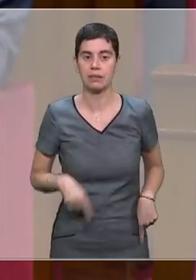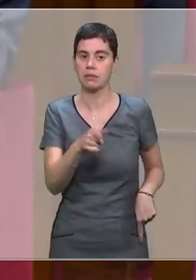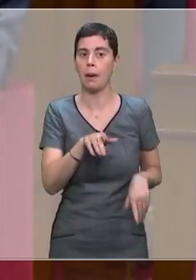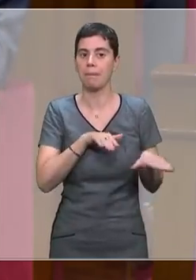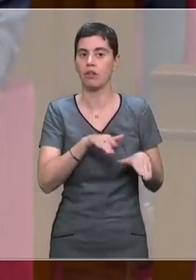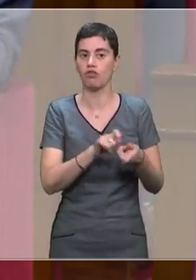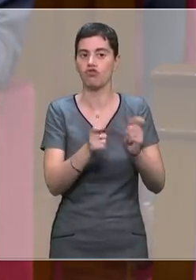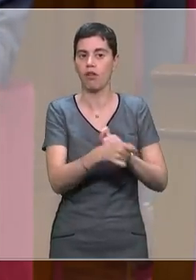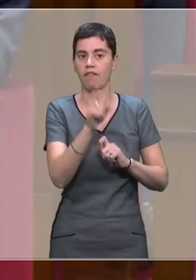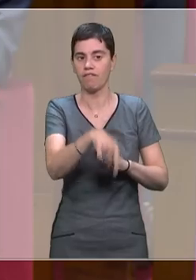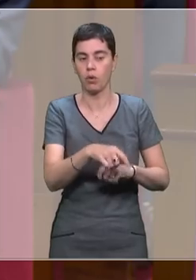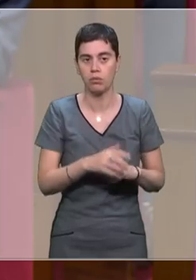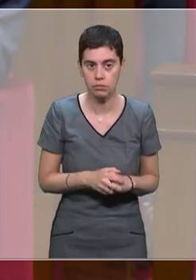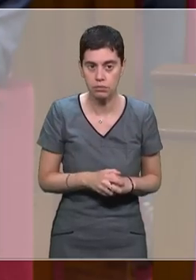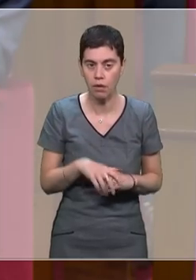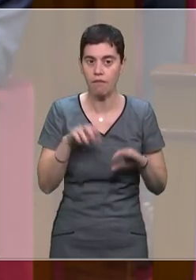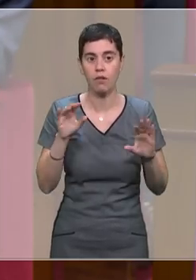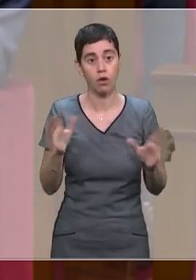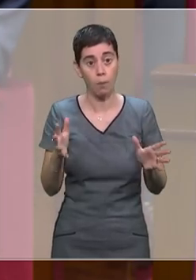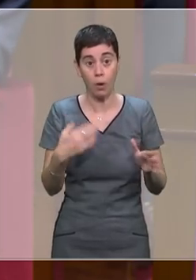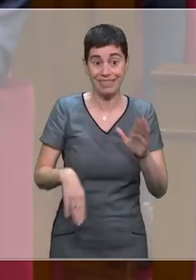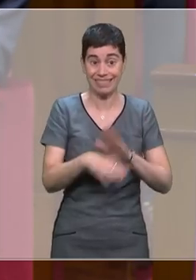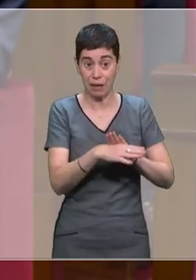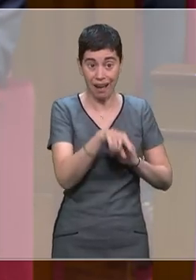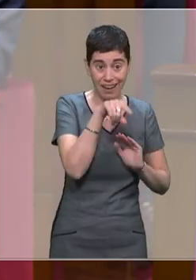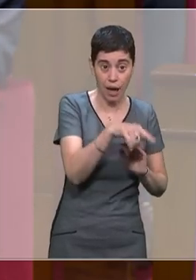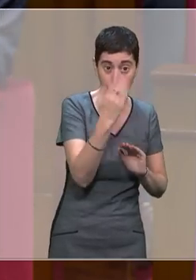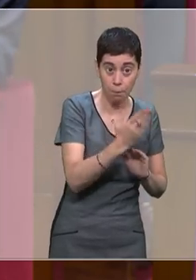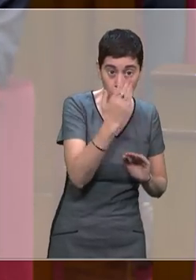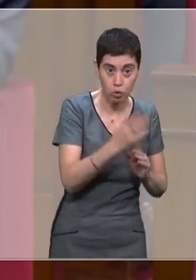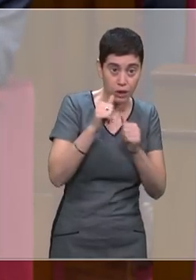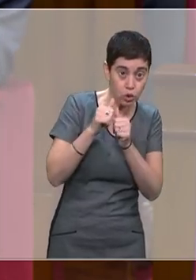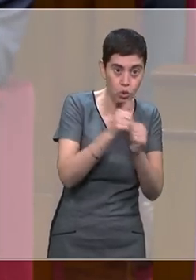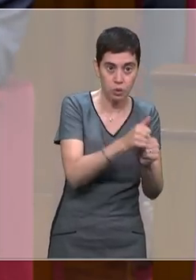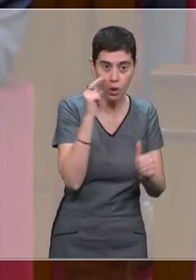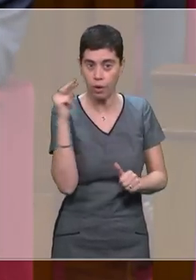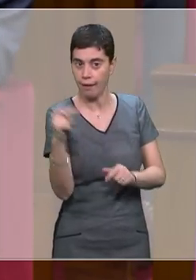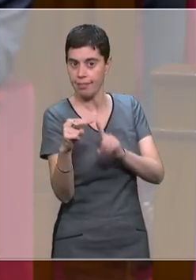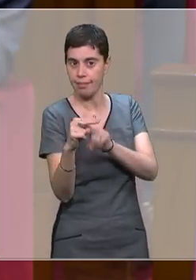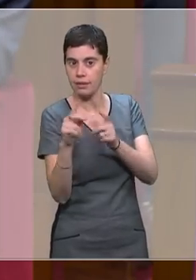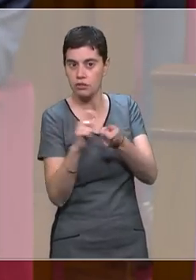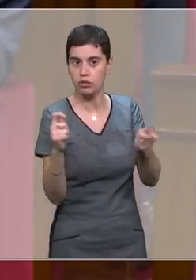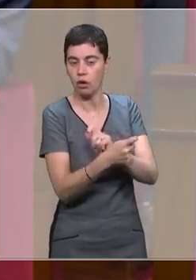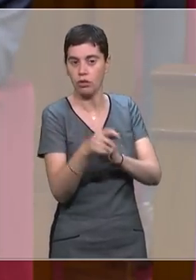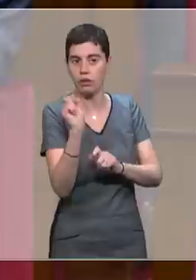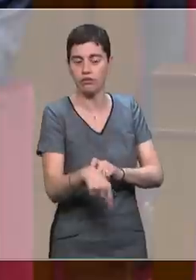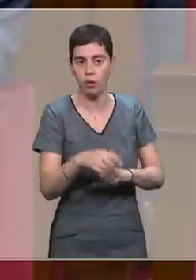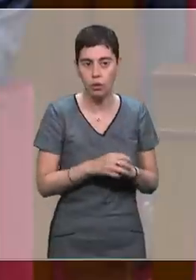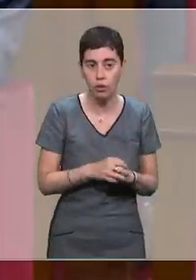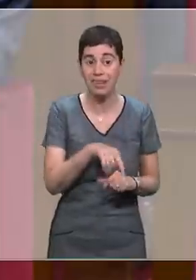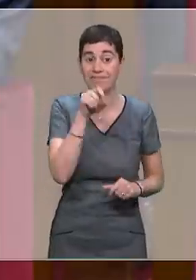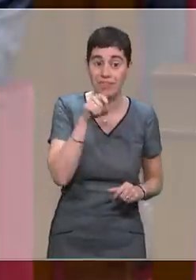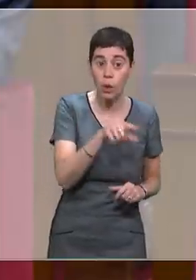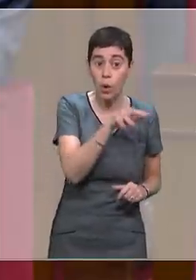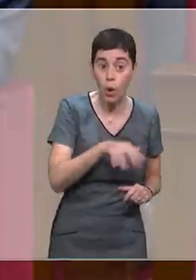méthode, adopter une démarche qui part des territoires, modifier votre regard et admettre que ce sont bien les Outre-mer